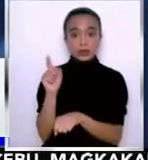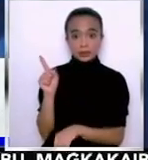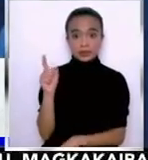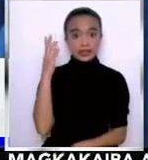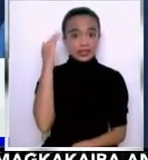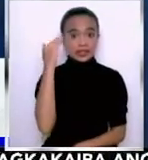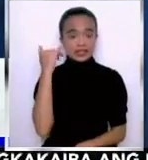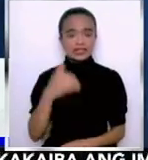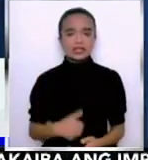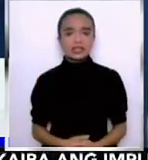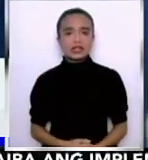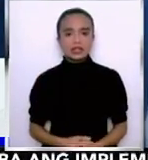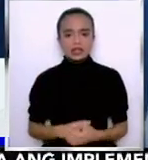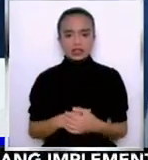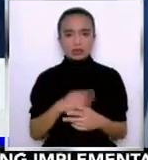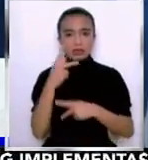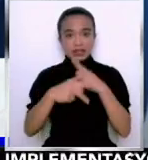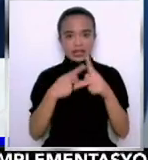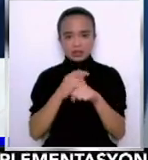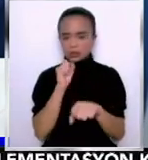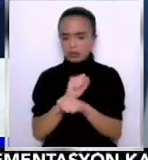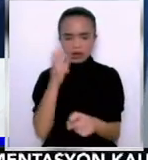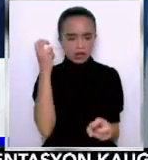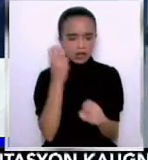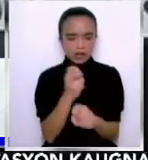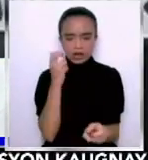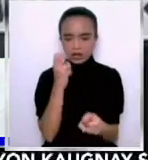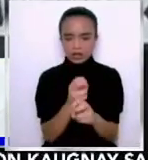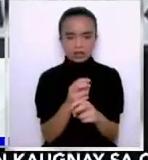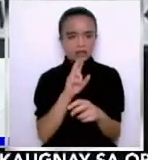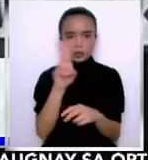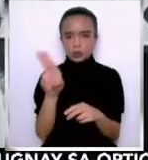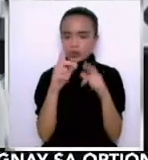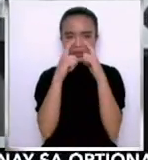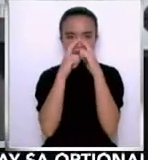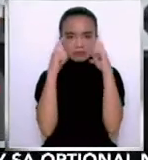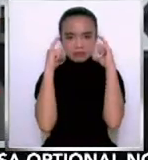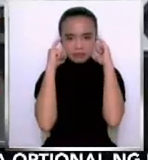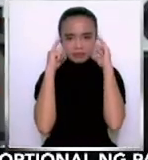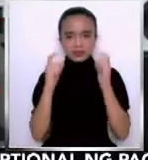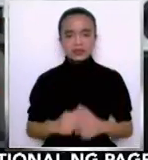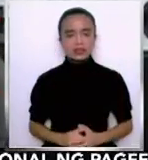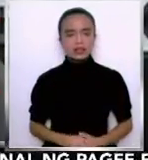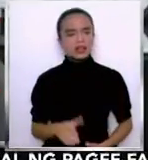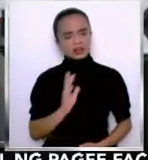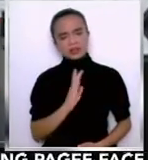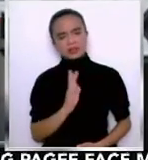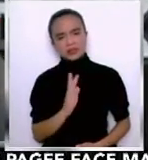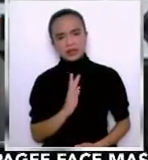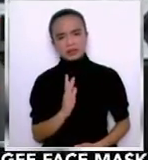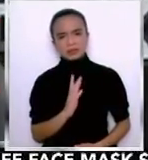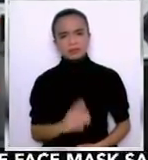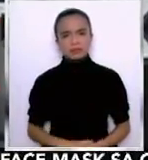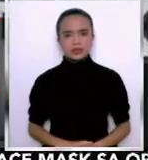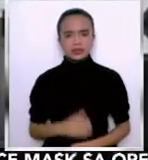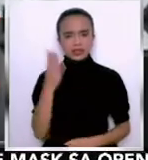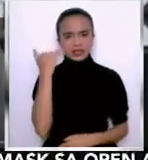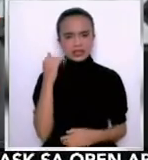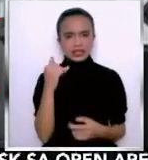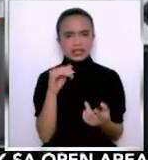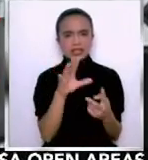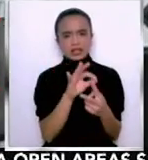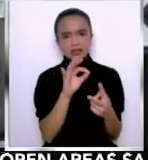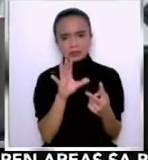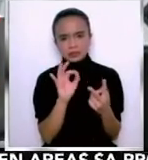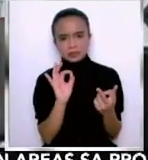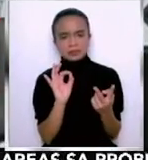kanilang trabaho, pahirapan ang pagsusuot ng face mask. Para na ako, ma'am, okay kay na ma'am, kanang nga na optional kay sama na mong nasdagat niya. Di